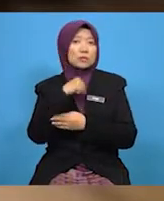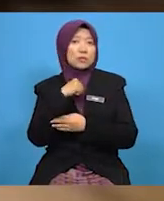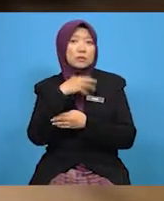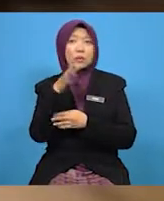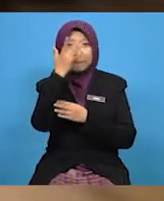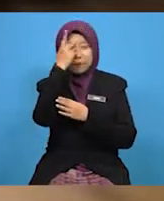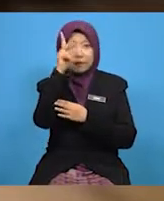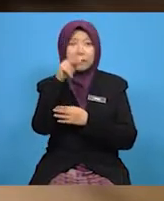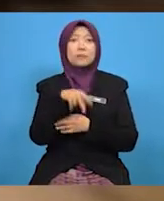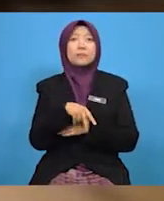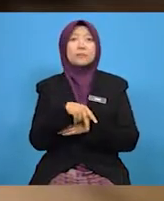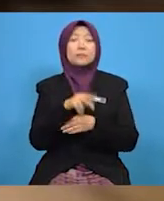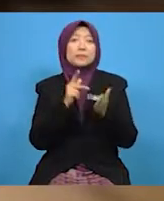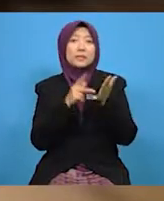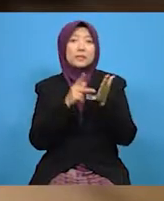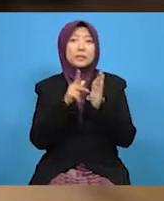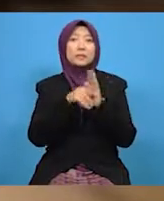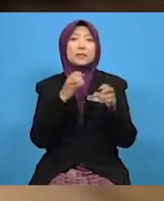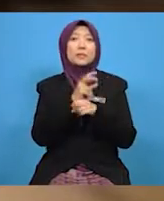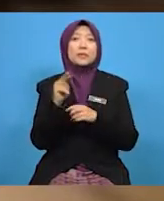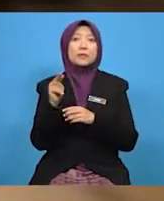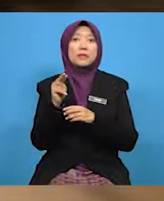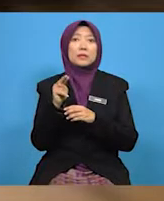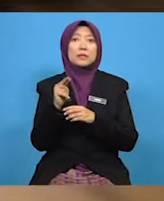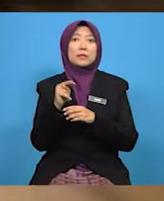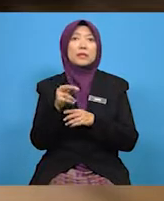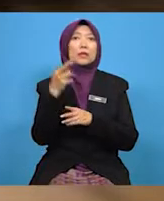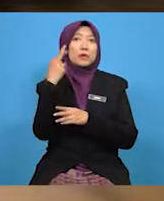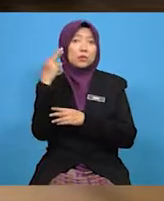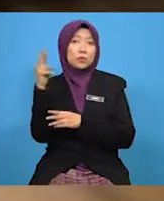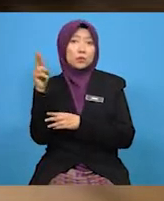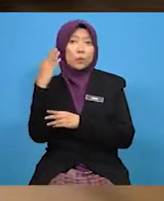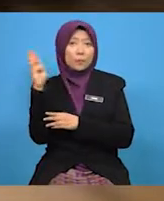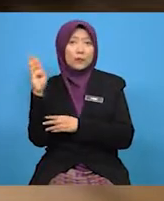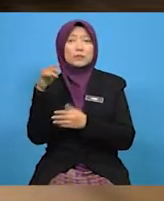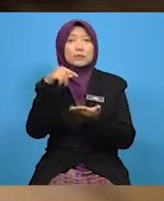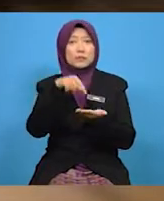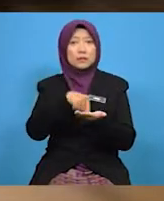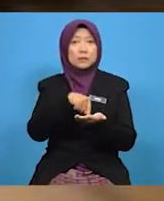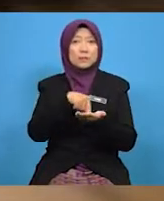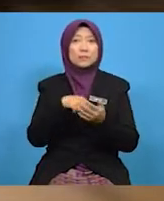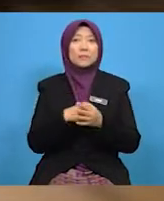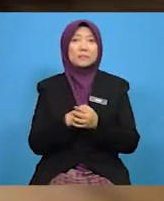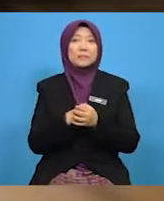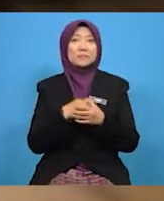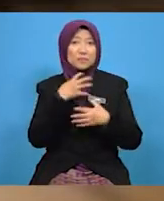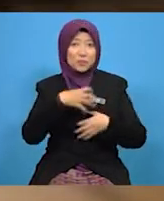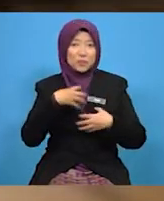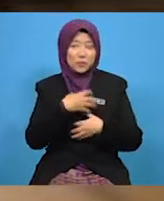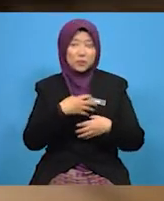pandai menghitung pendapatan yang mencecah beribu bilion ringgit ini. Pasti mengujakan,